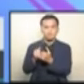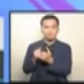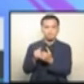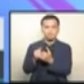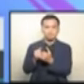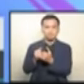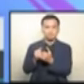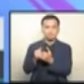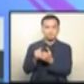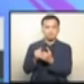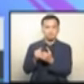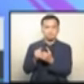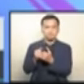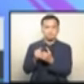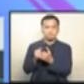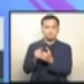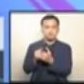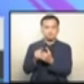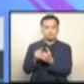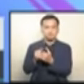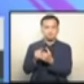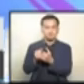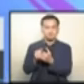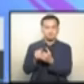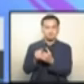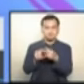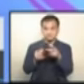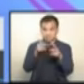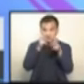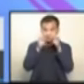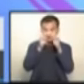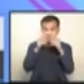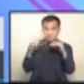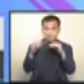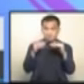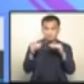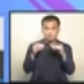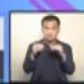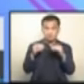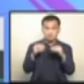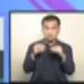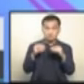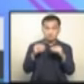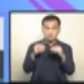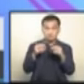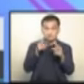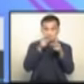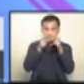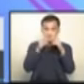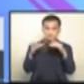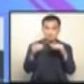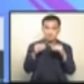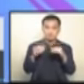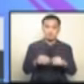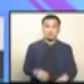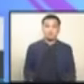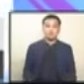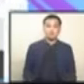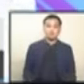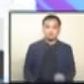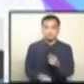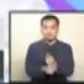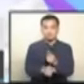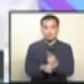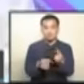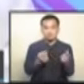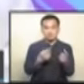Okay, bigyan ko kayo ng senaryo. Oo nga po. Narinig nyo naman po yung pinag-usapan namin? O, nakamonitor po kayo? Opo, naman po. Okay, tama ho